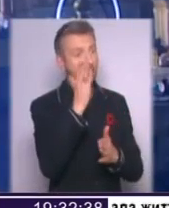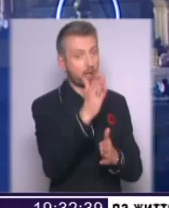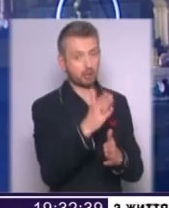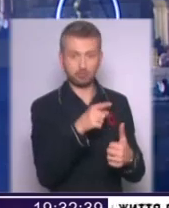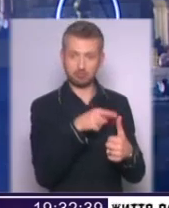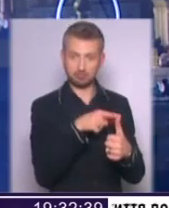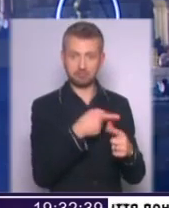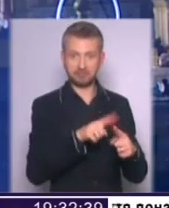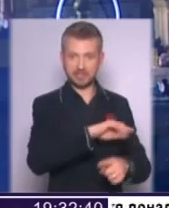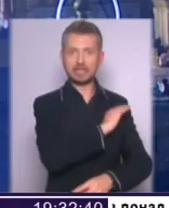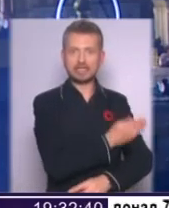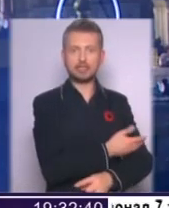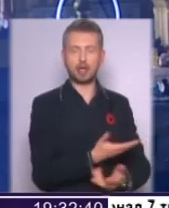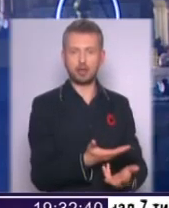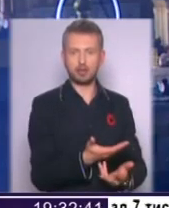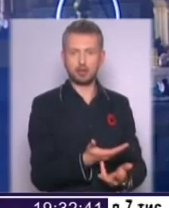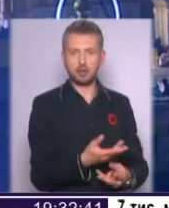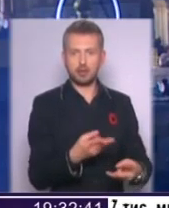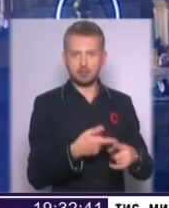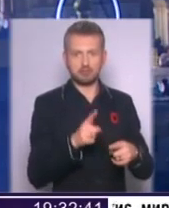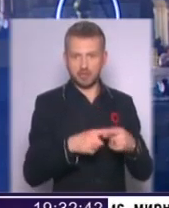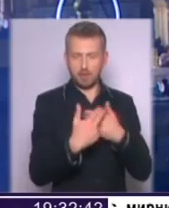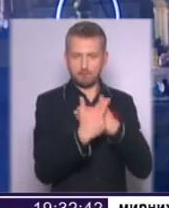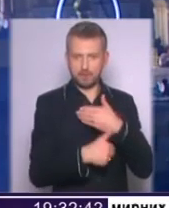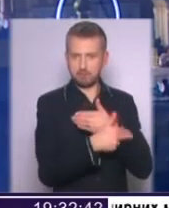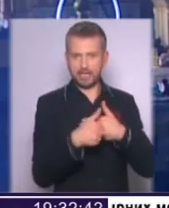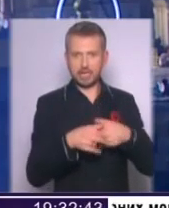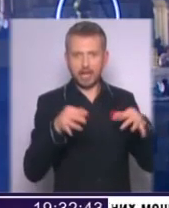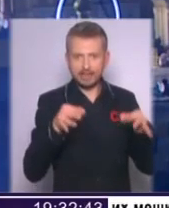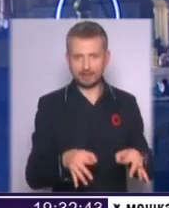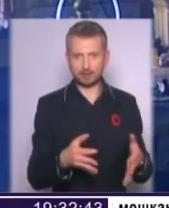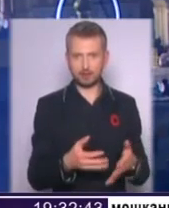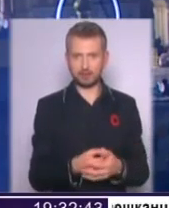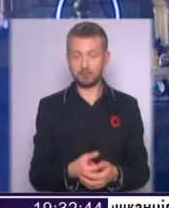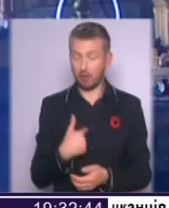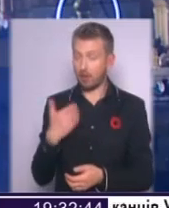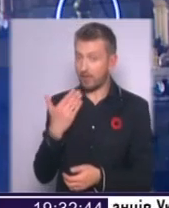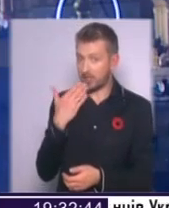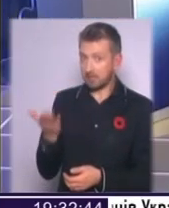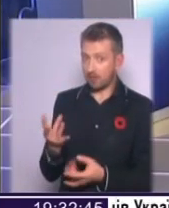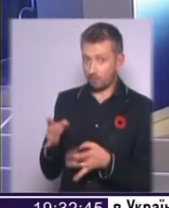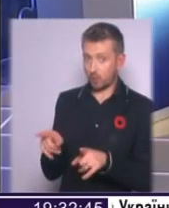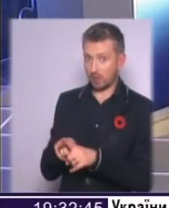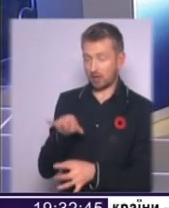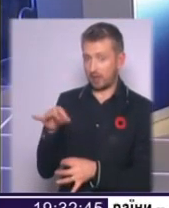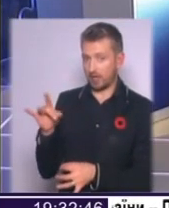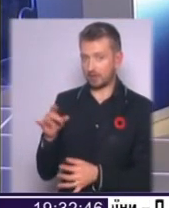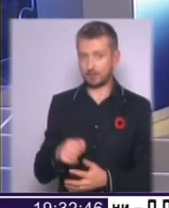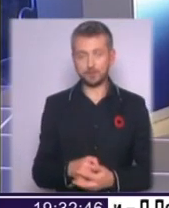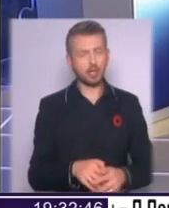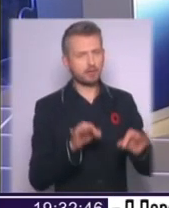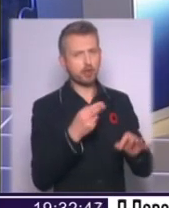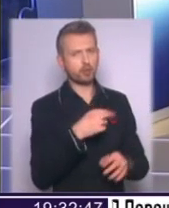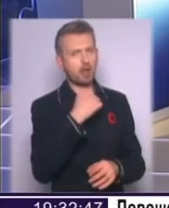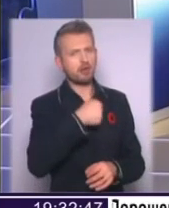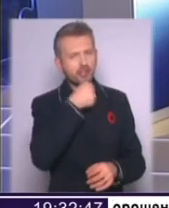це сила. Ну, це біблійна істина, тому тут... Ну, я вас запитав просто так. Тому, звичайно, що для літніх